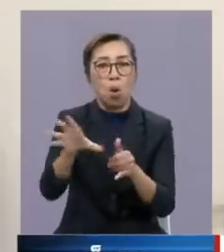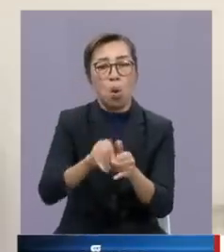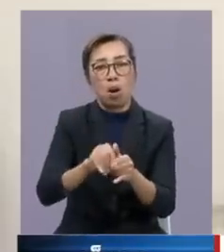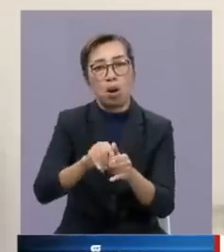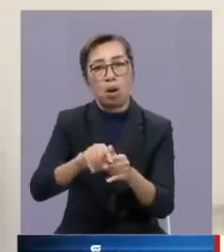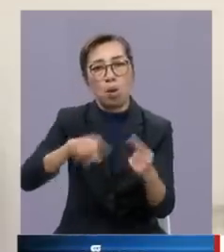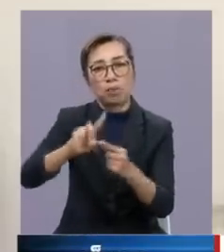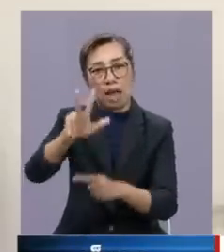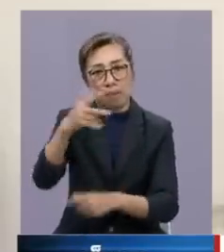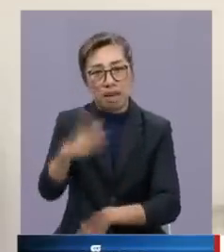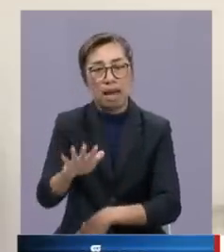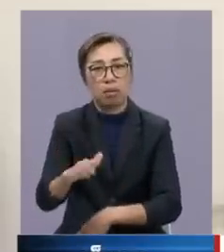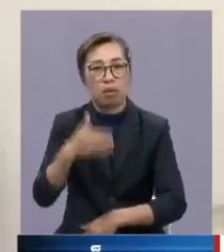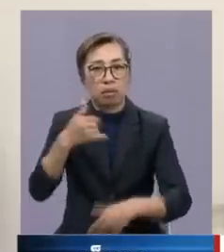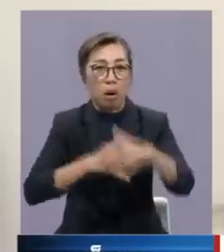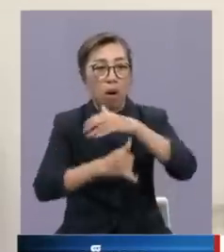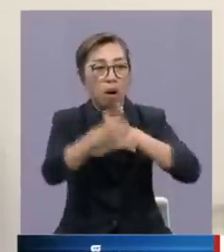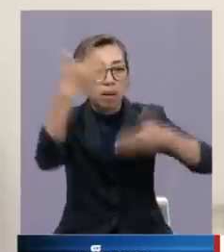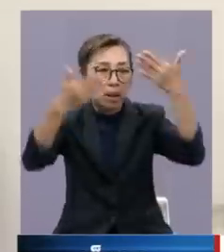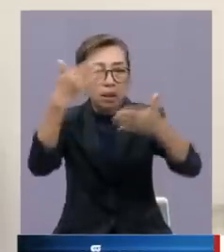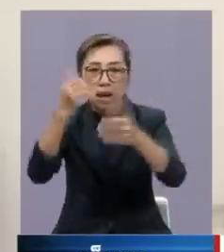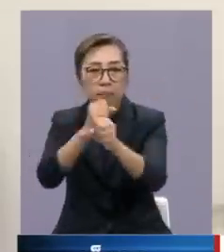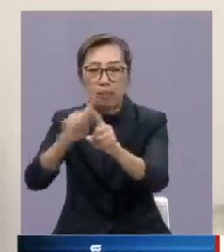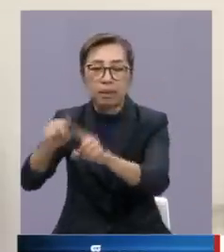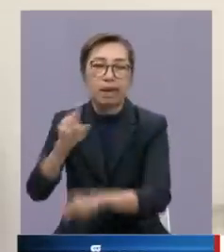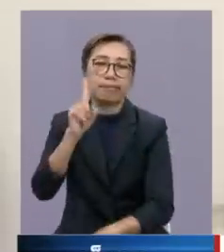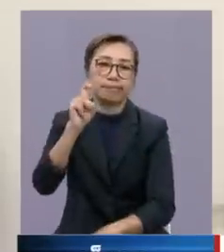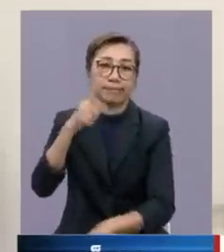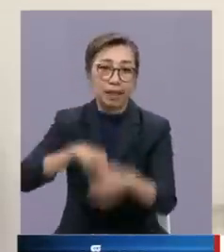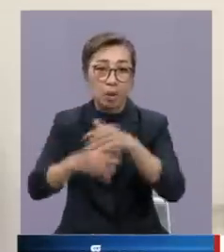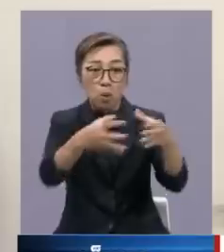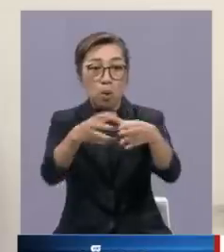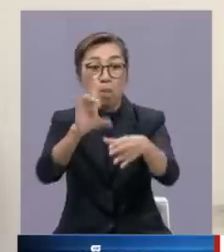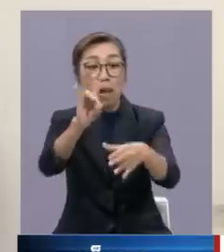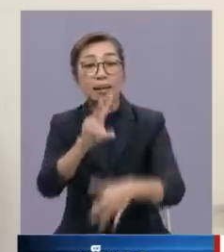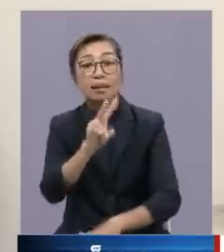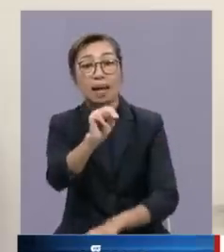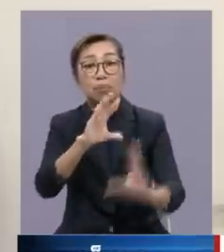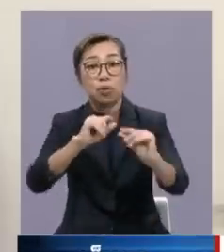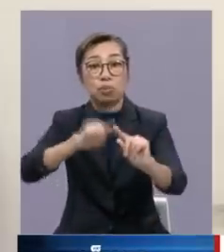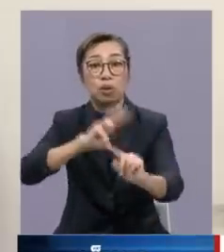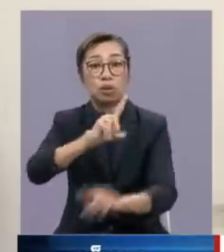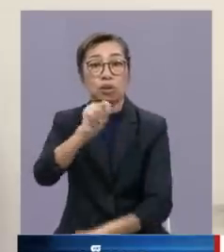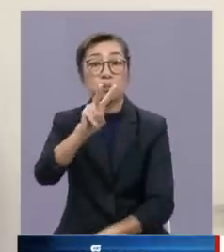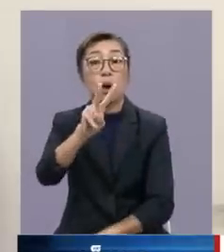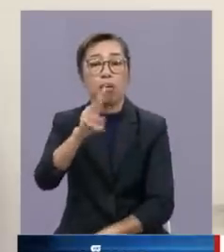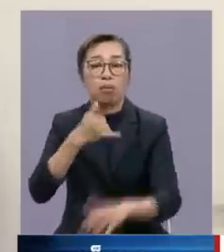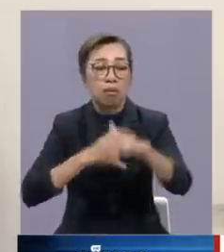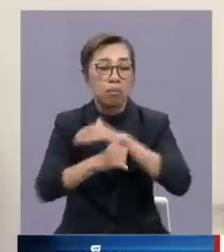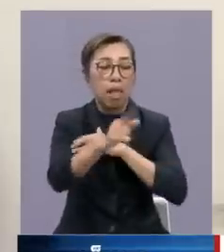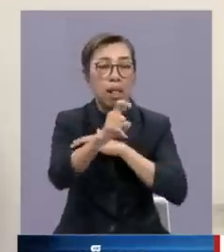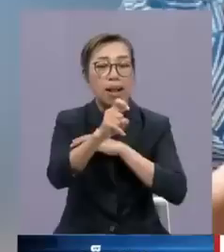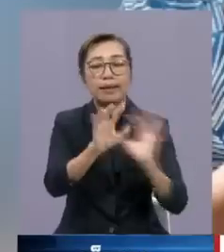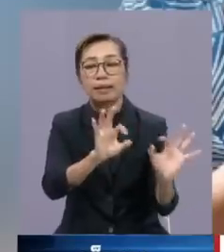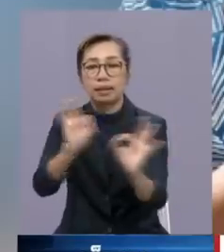ต้องหยุดกิจกรรมนอกบ้านไปโดยปริยายอย่างเรื่องของการนัดหมายกับ8พรรคร่วมรัฐบาลวันที่22มิถุนายนปี66นะครับก็เลื่อน